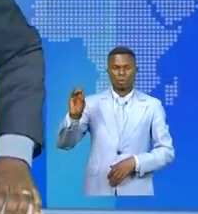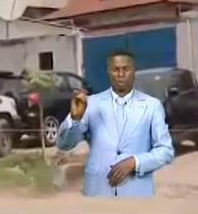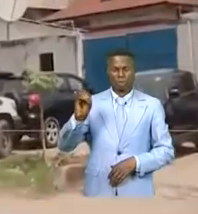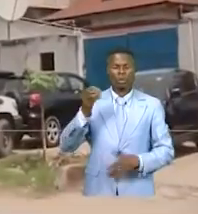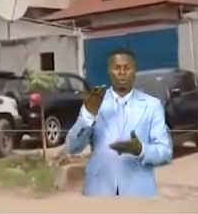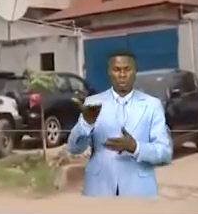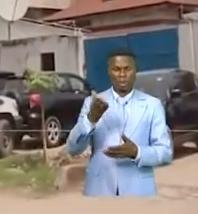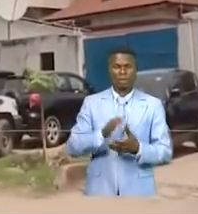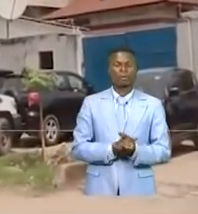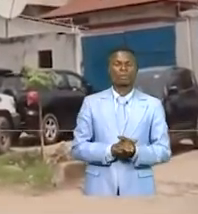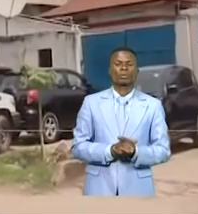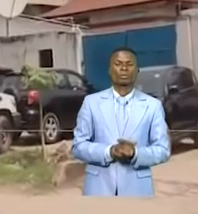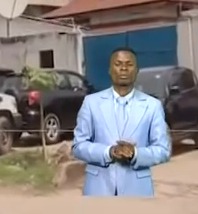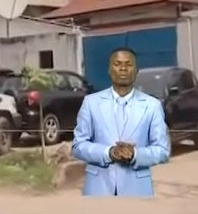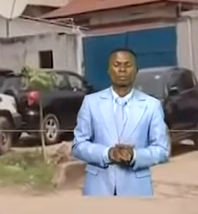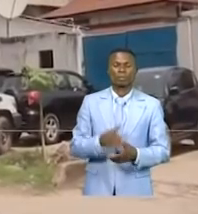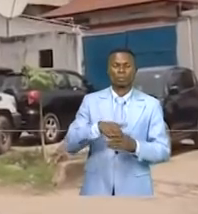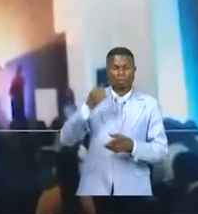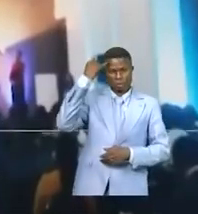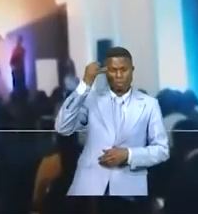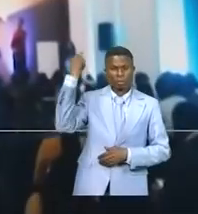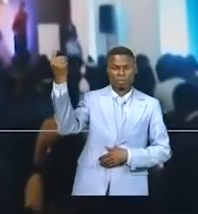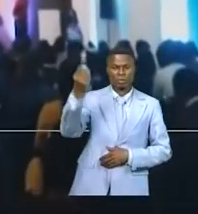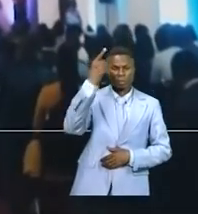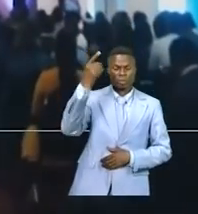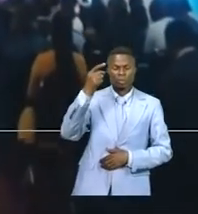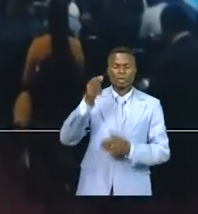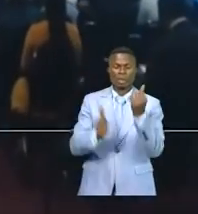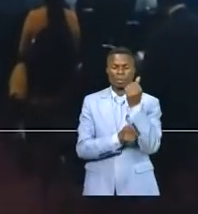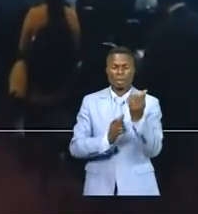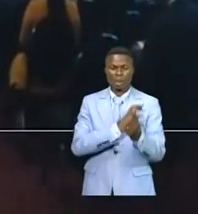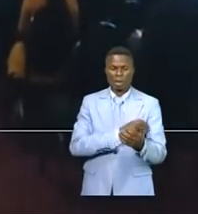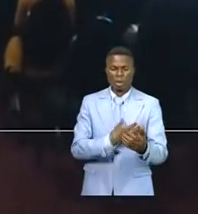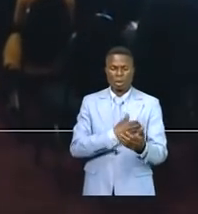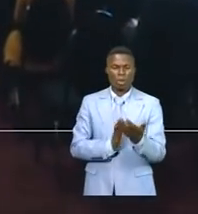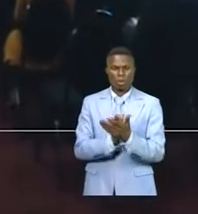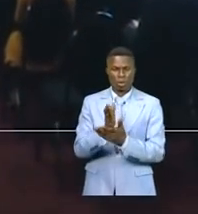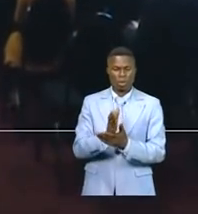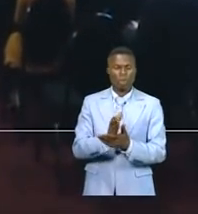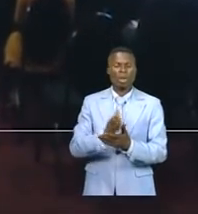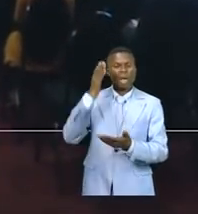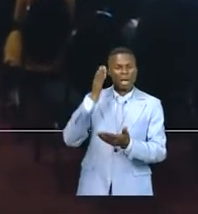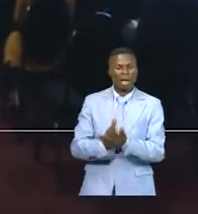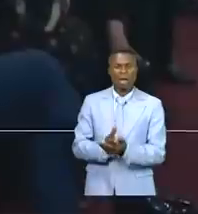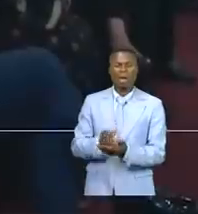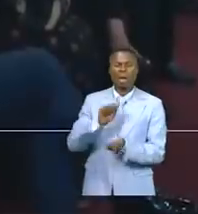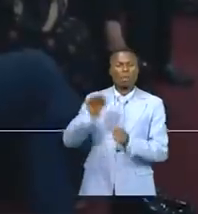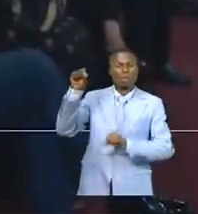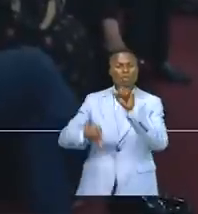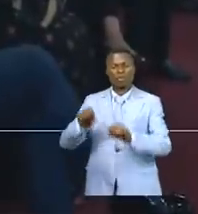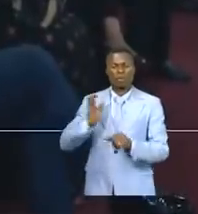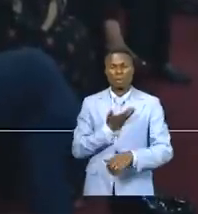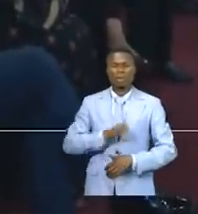détails. Dans le club international des intègres, ces personnes qui luttent contre les antivaleurs, en